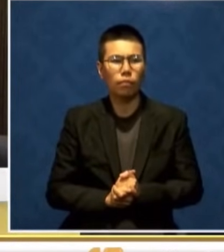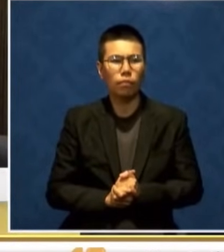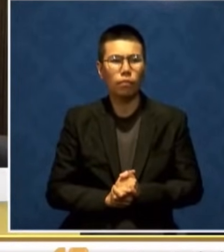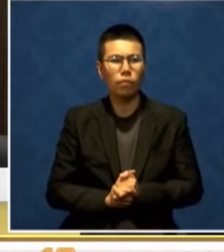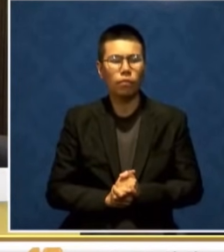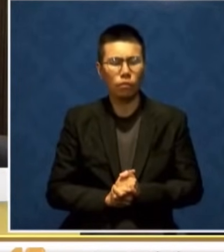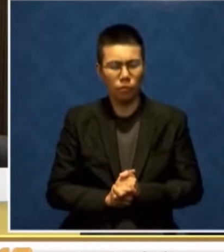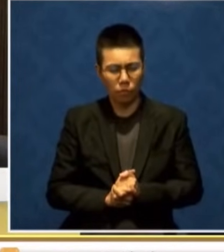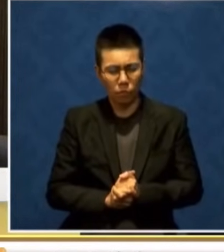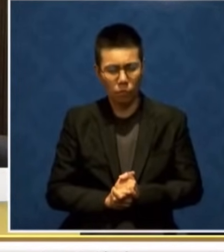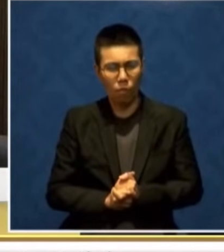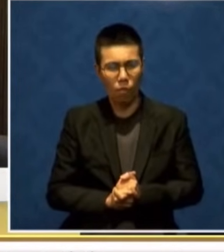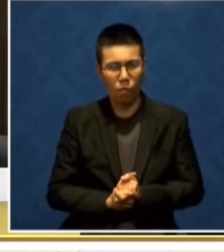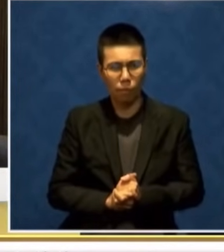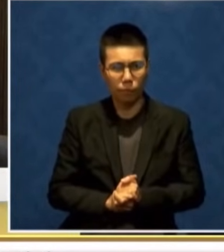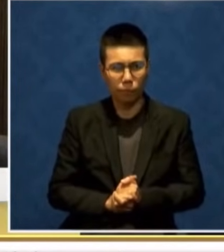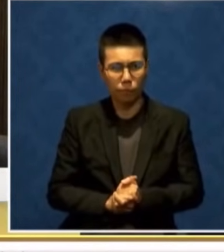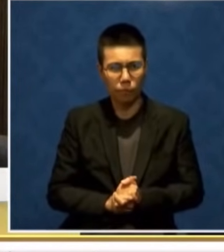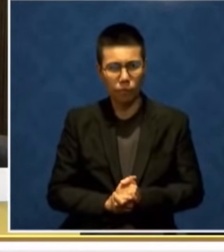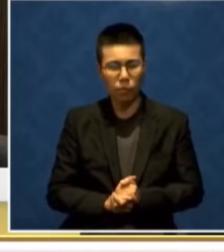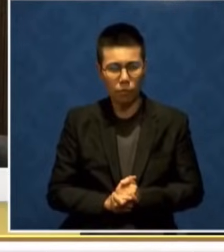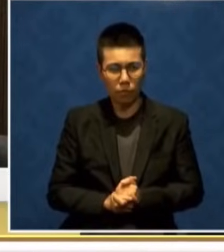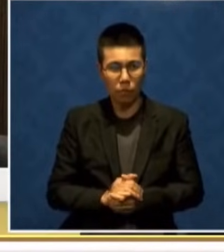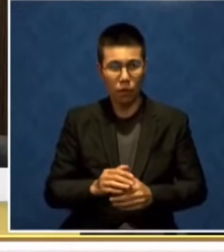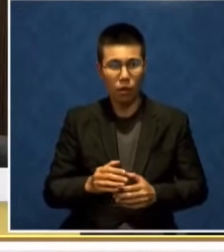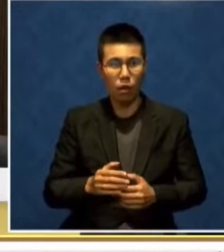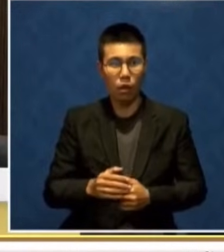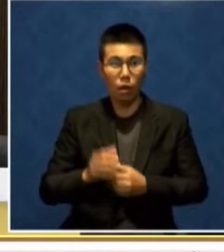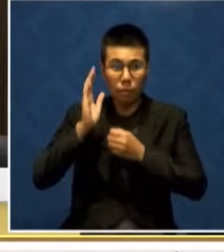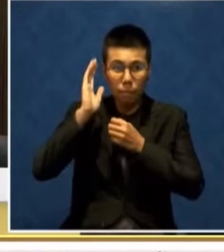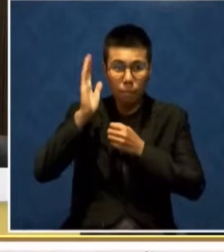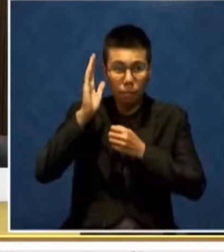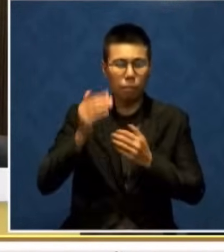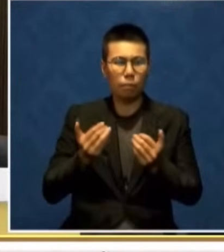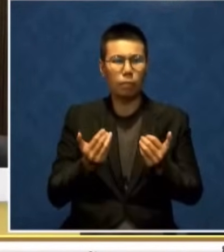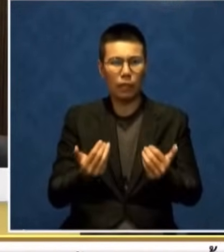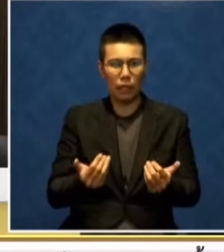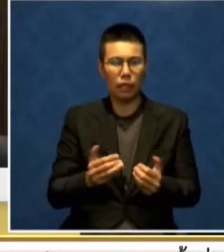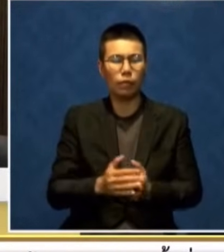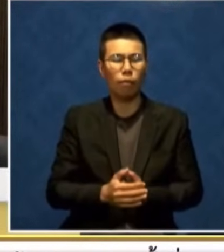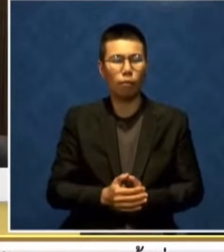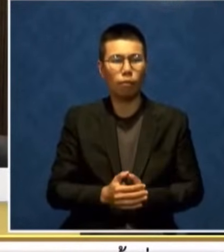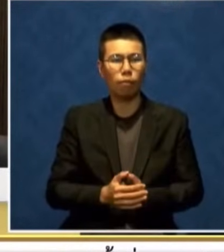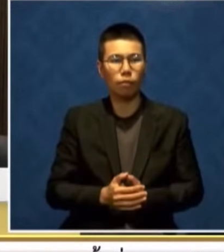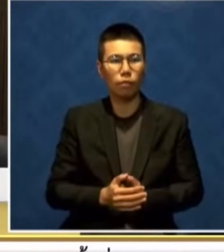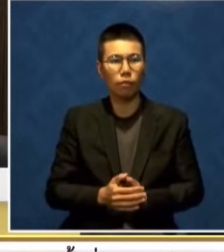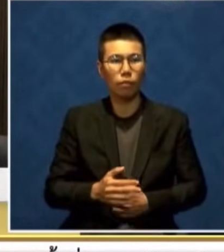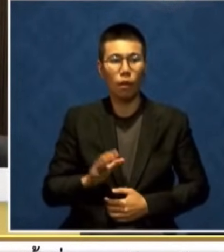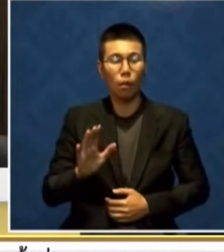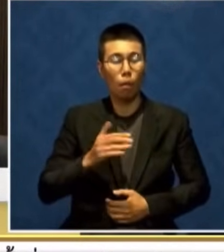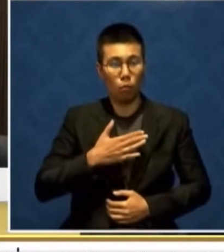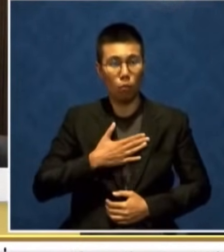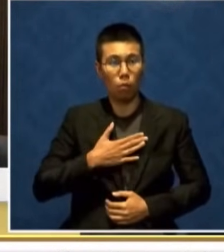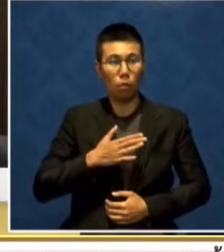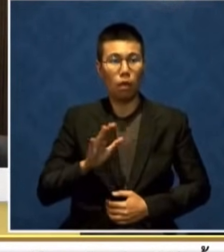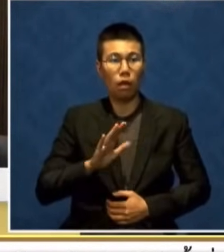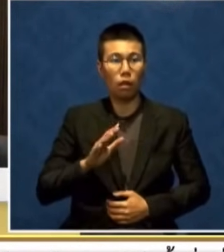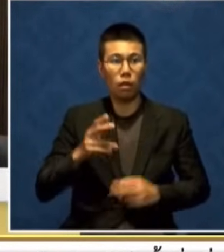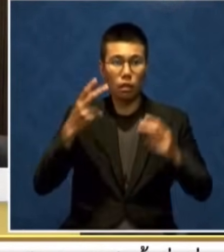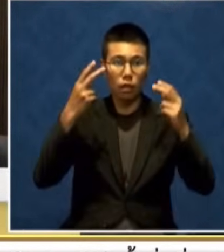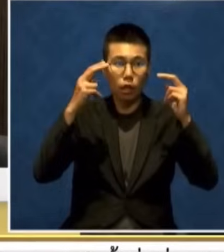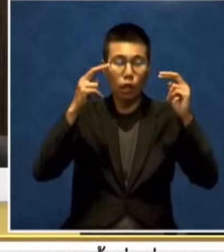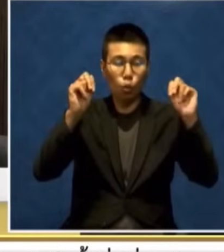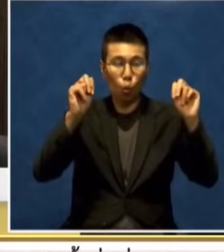ดังนั้นครับท่านประธานครับการอภิปรายครั้งนี้ผมไม่ได้ต้องการที่จะให้นายก